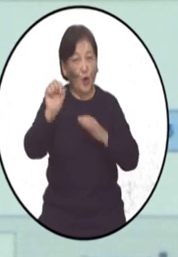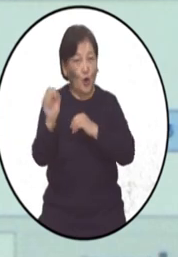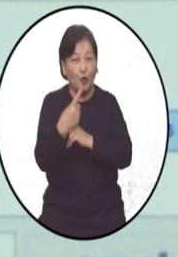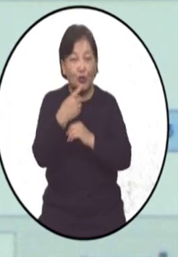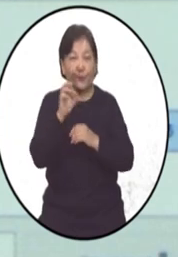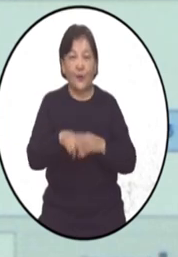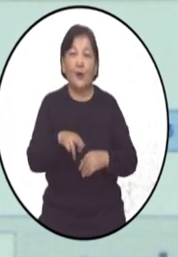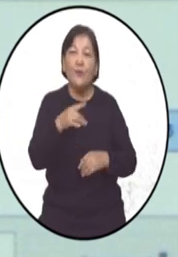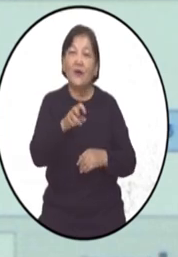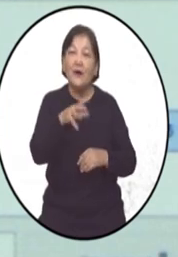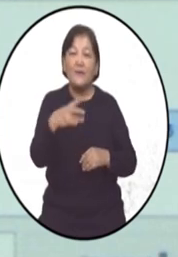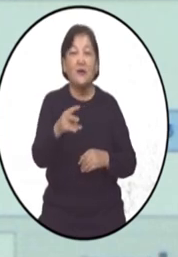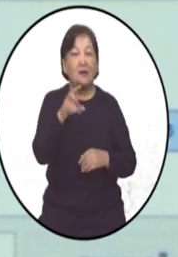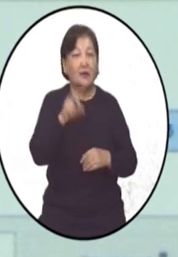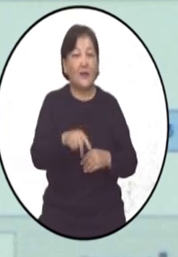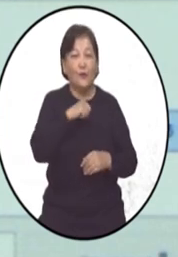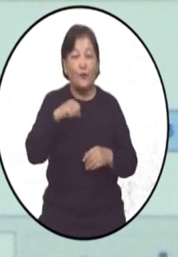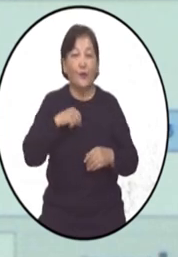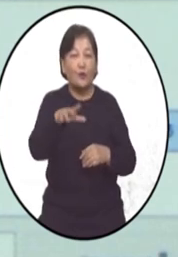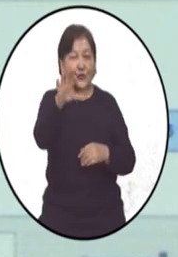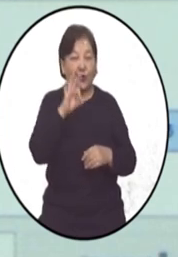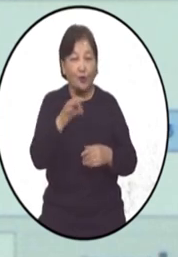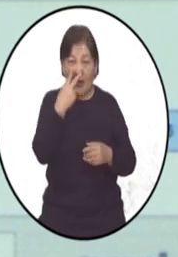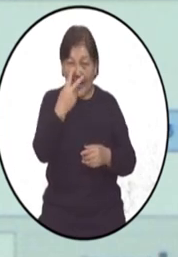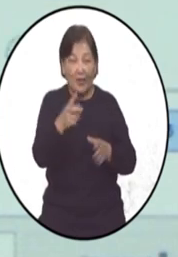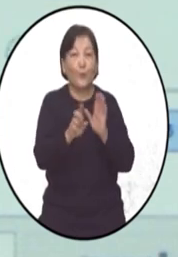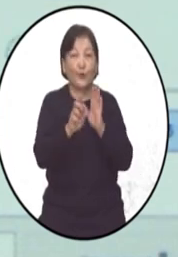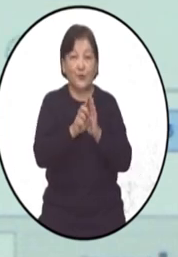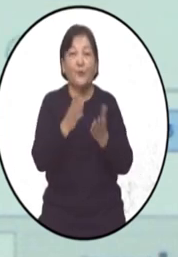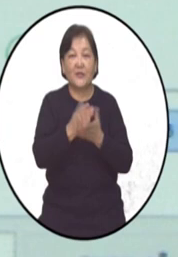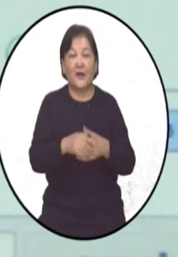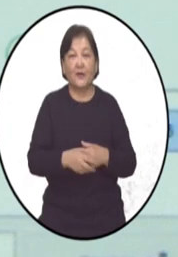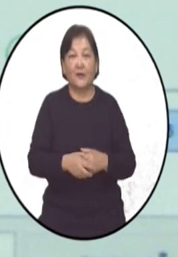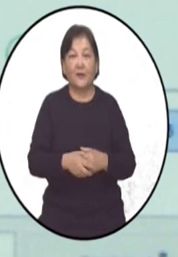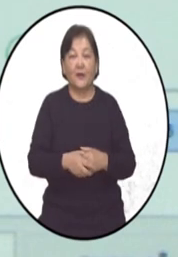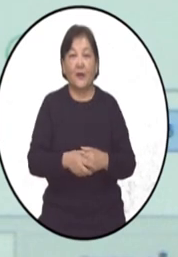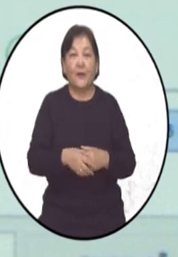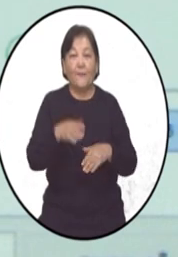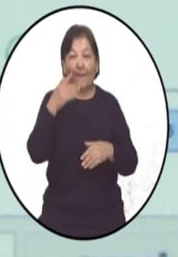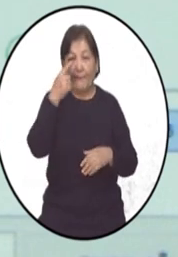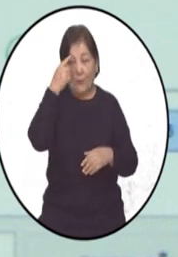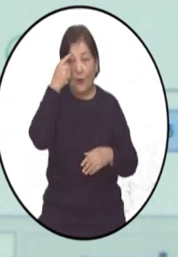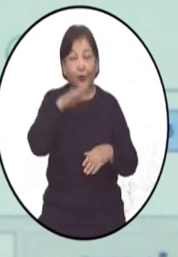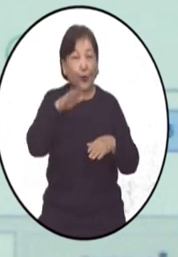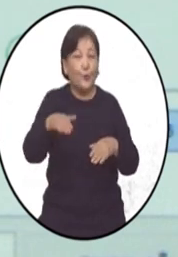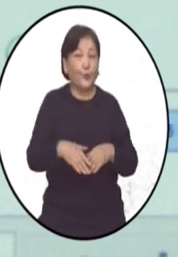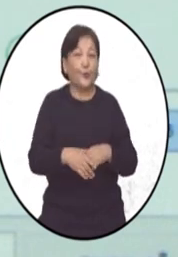программчлалын хэлийг сонгоод их кодыг нь харах боломж байдаг. За манай хүүхдүүд бол C